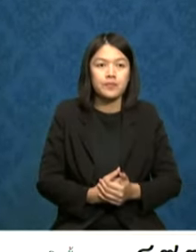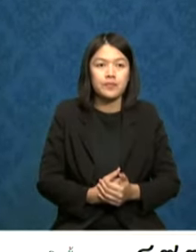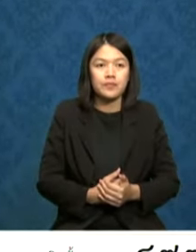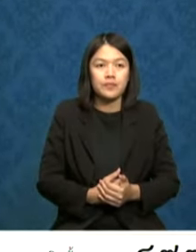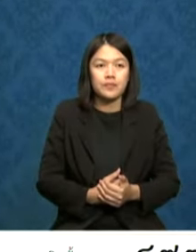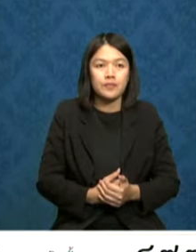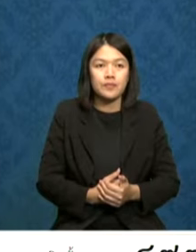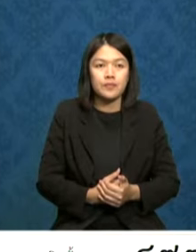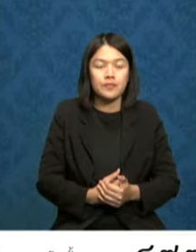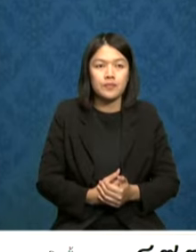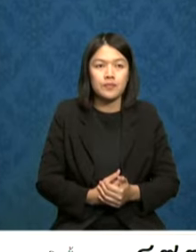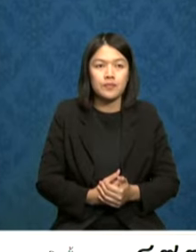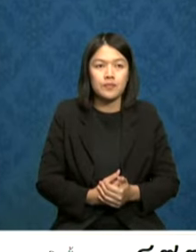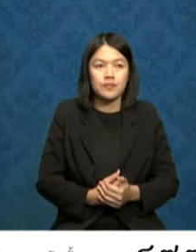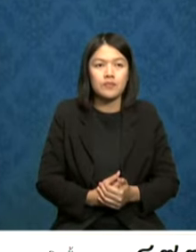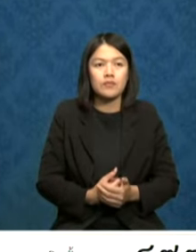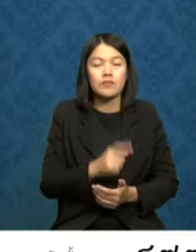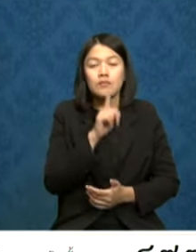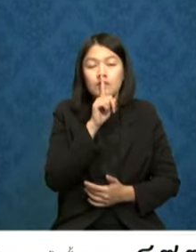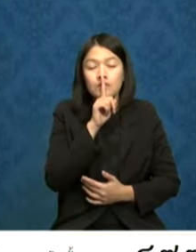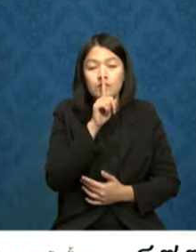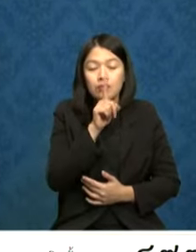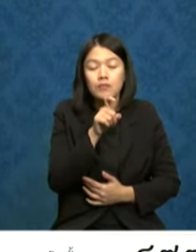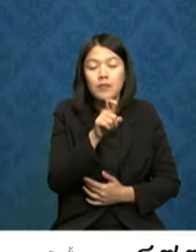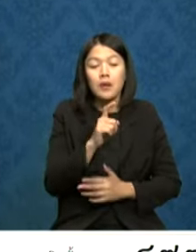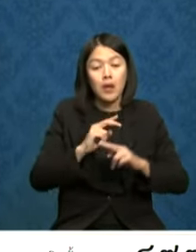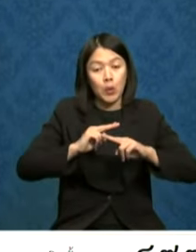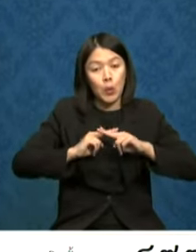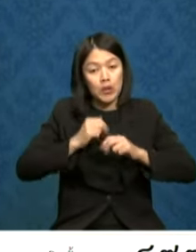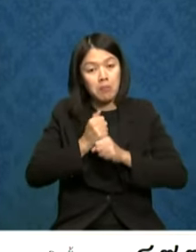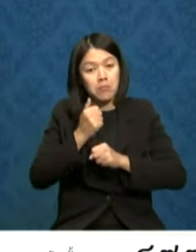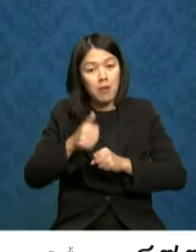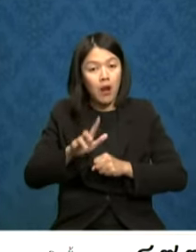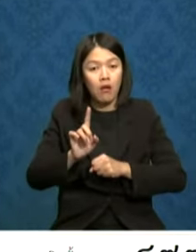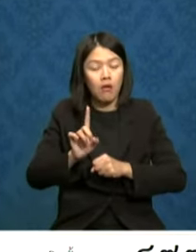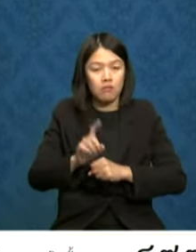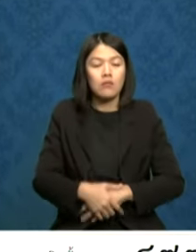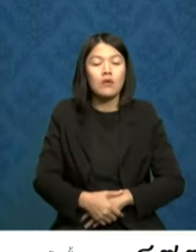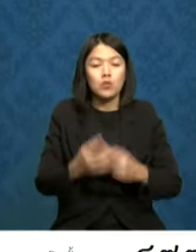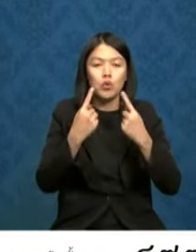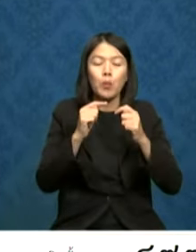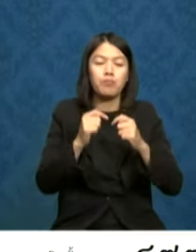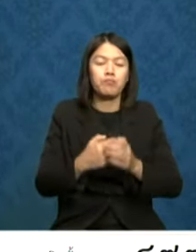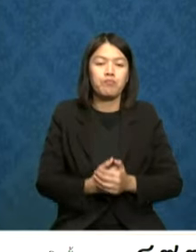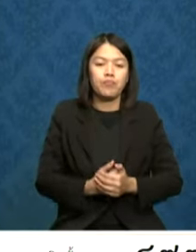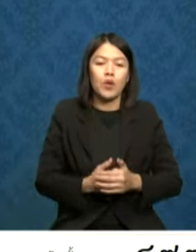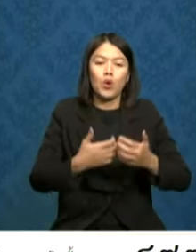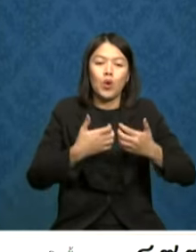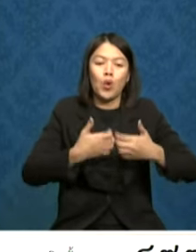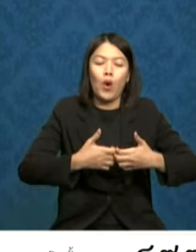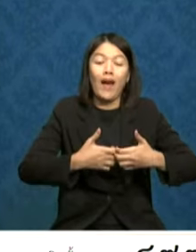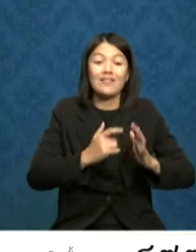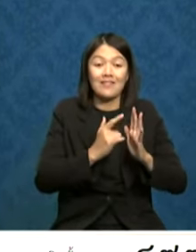อ่าเป็นคำถามที่บอกว่าเอกชนสามารถทำได้หรือไม่อย่างไรนะครับเราเราก็ตอบว่าโรงงานเพสัตกรรม